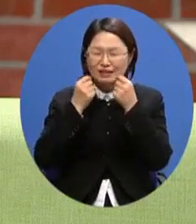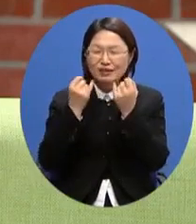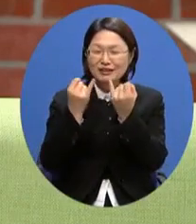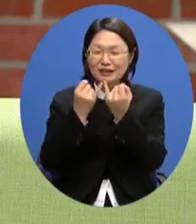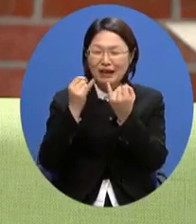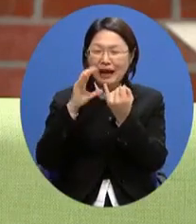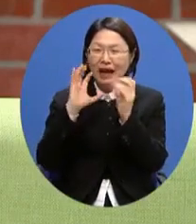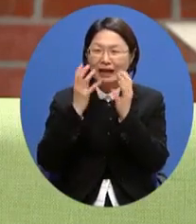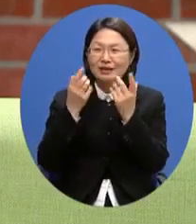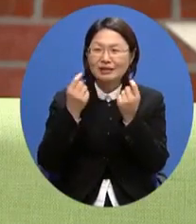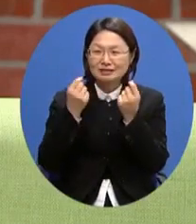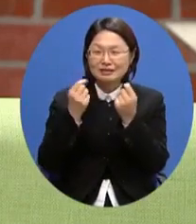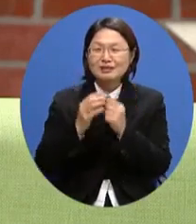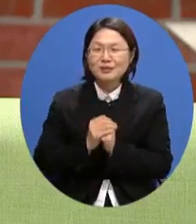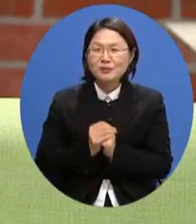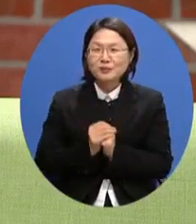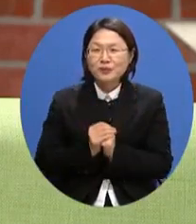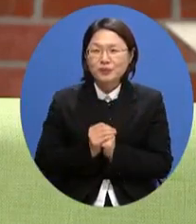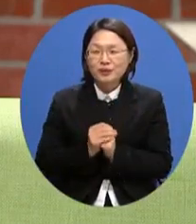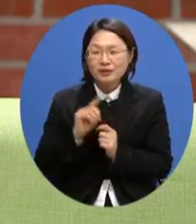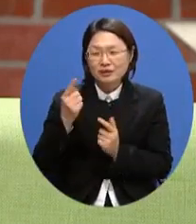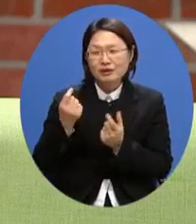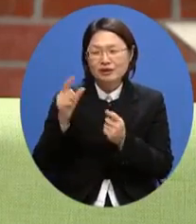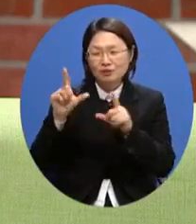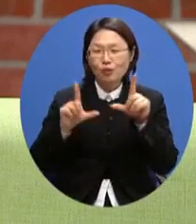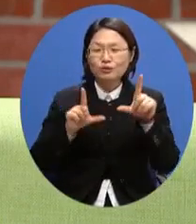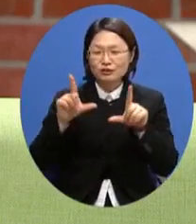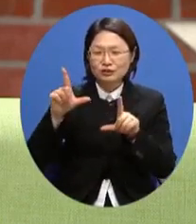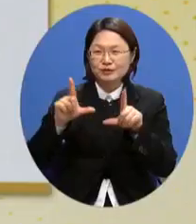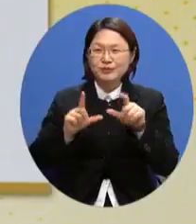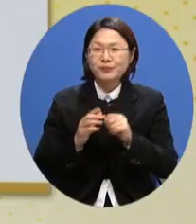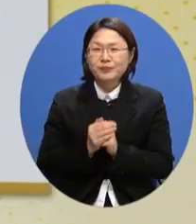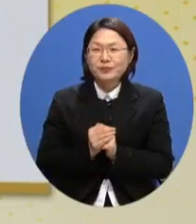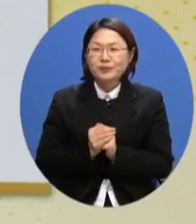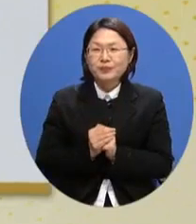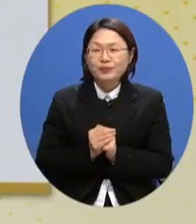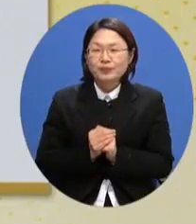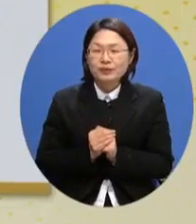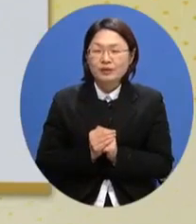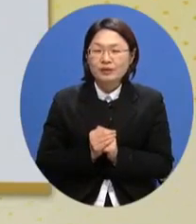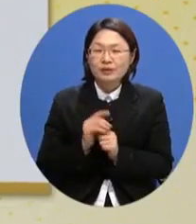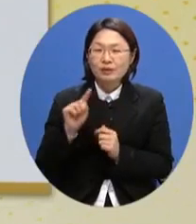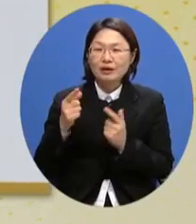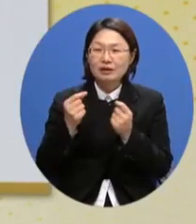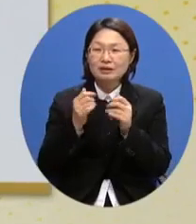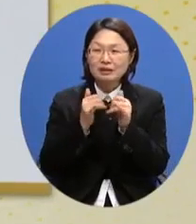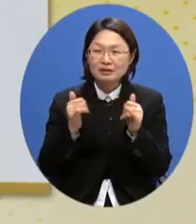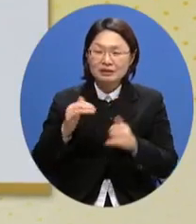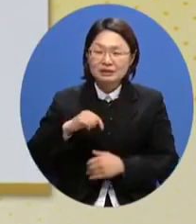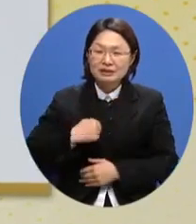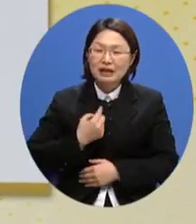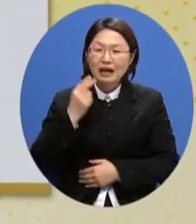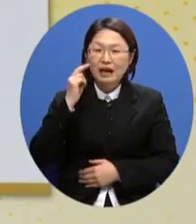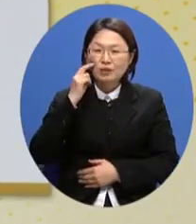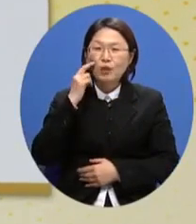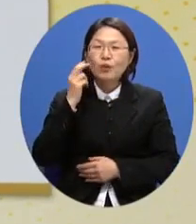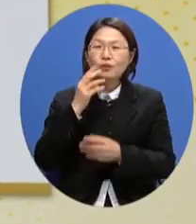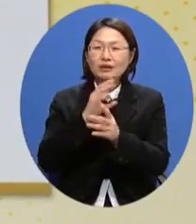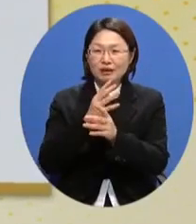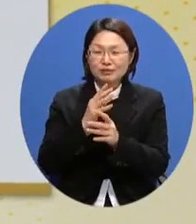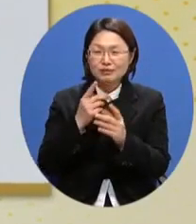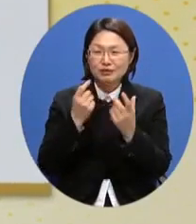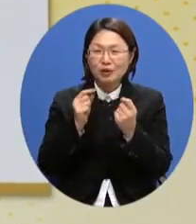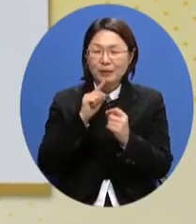양가저항적 애착 타입 딱 그 모습이 보여요. 이런 분들은 그냥 그냥 제가 농담삼아 하는 게 그렇게